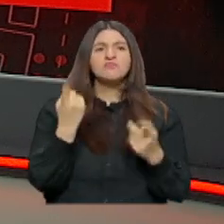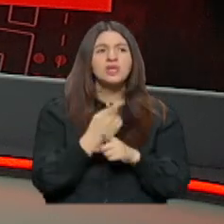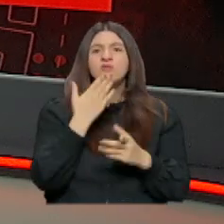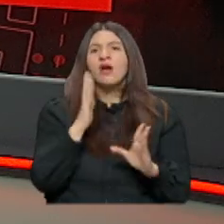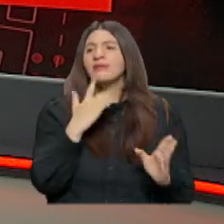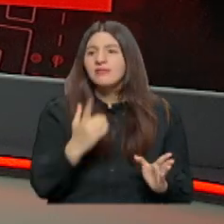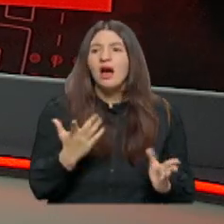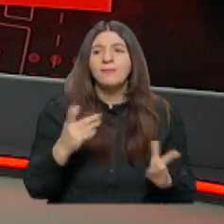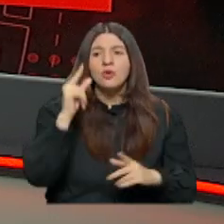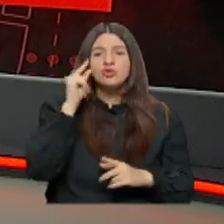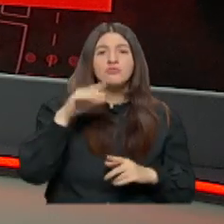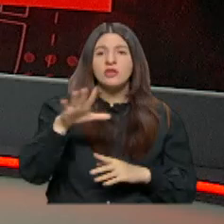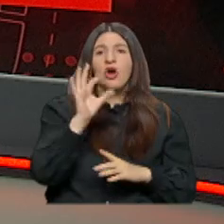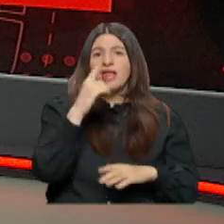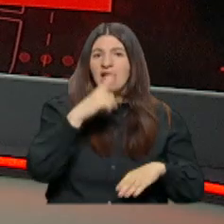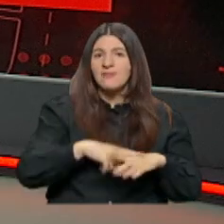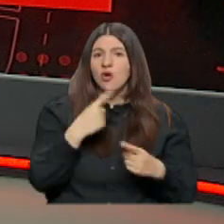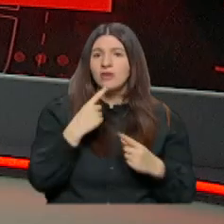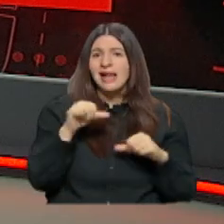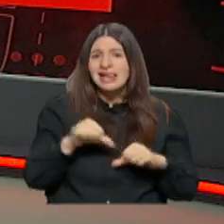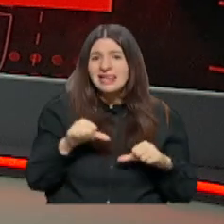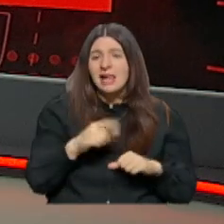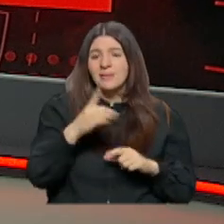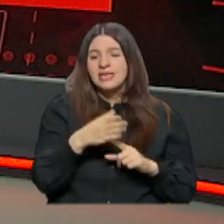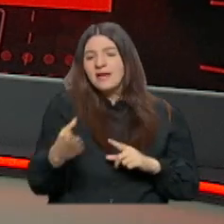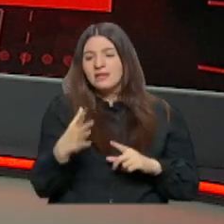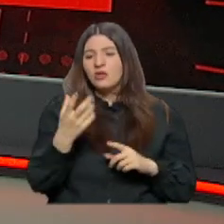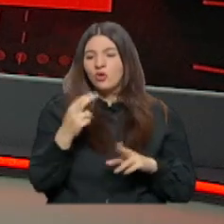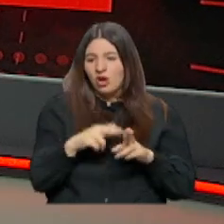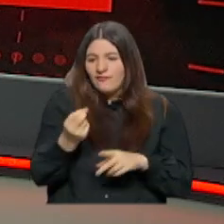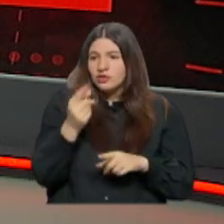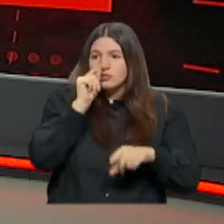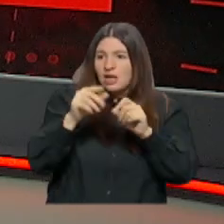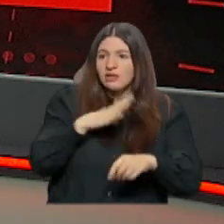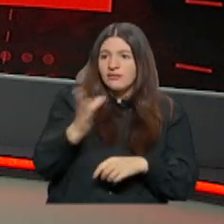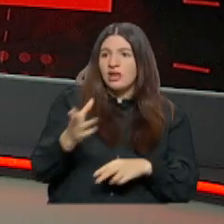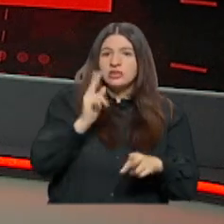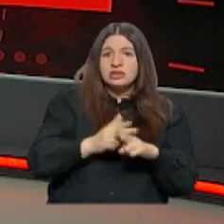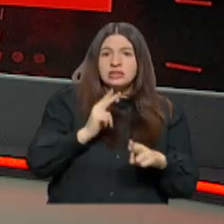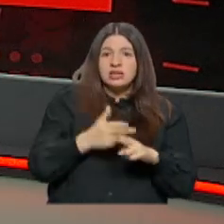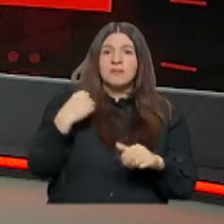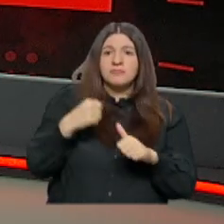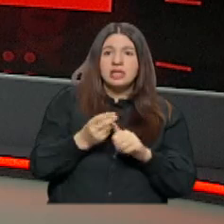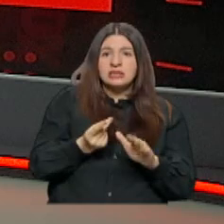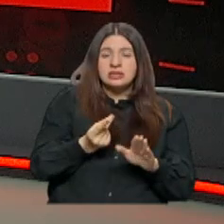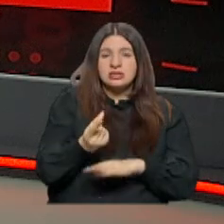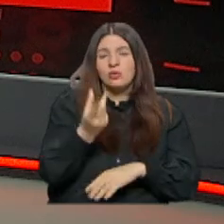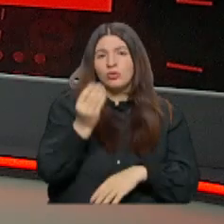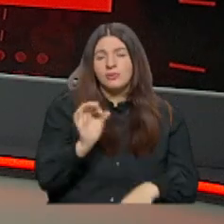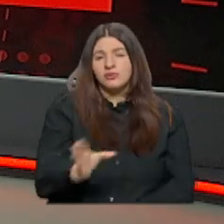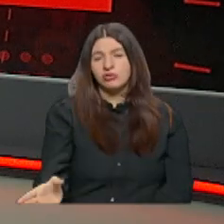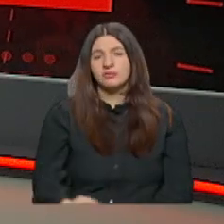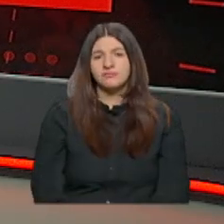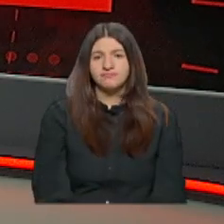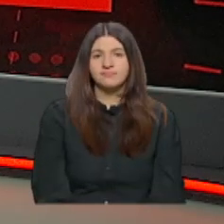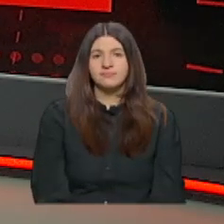ama uzmanlar o kadar emin konuşamıyor. Bir yandan da koronavirüs salgını hızını yeniden artırmış durumda.